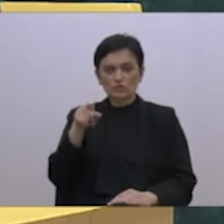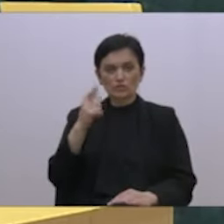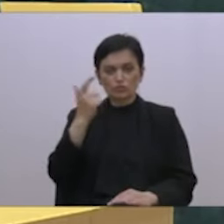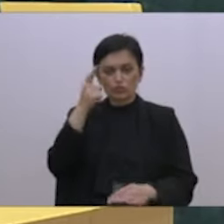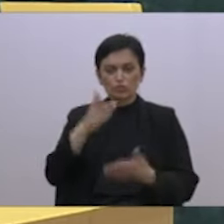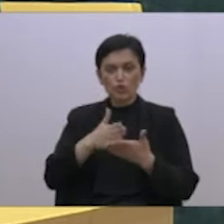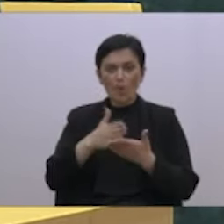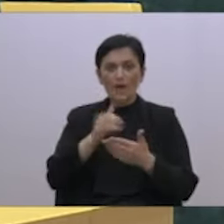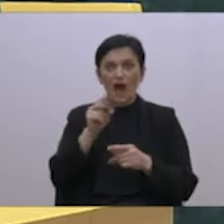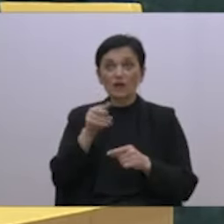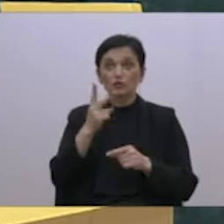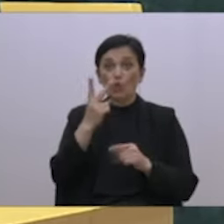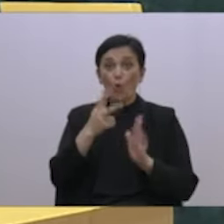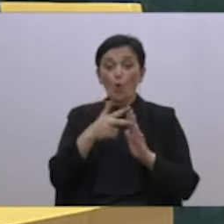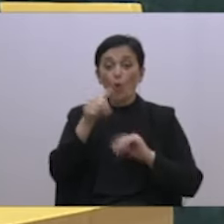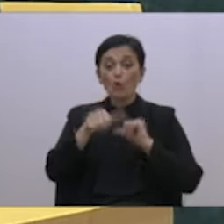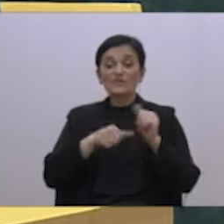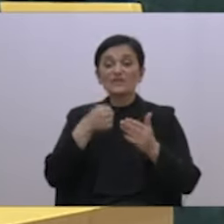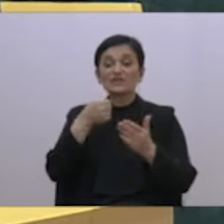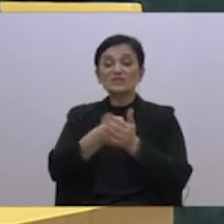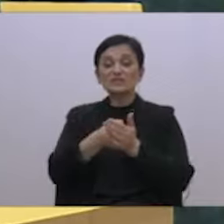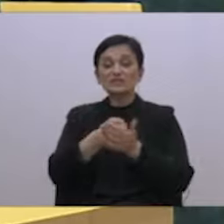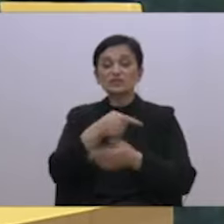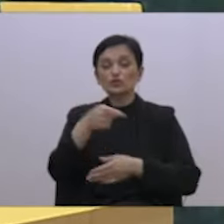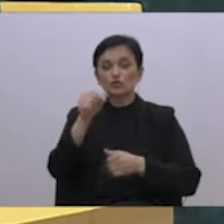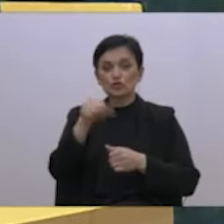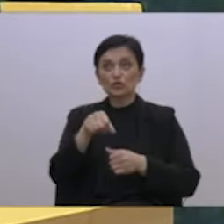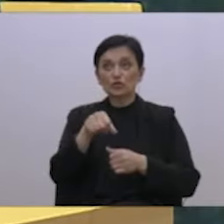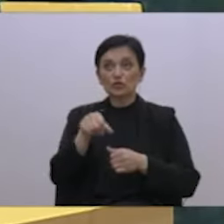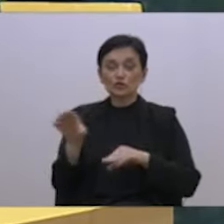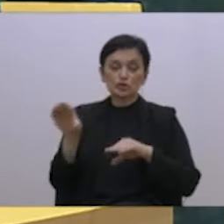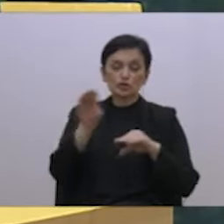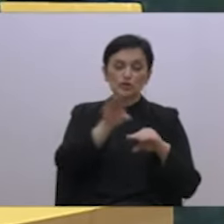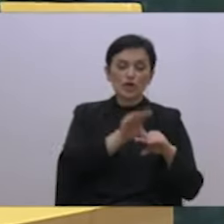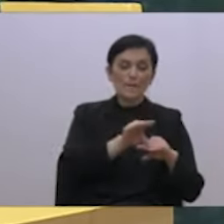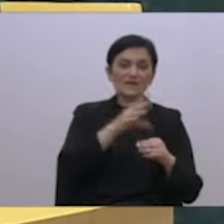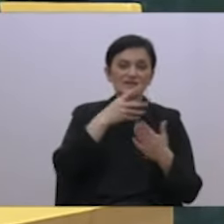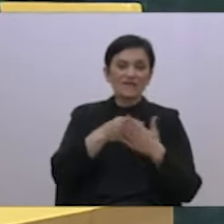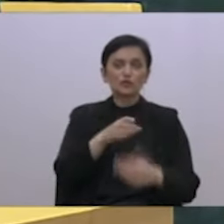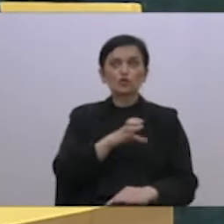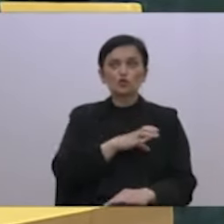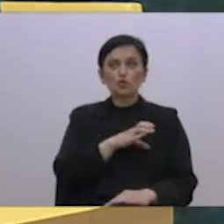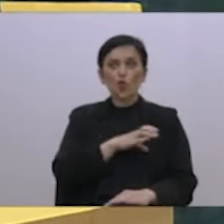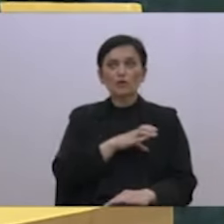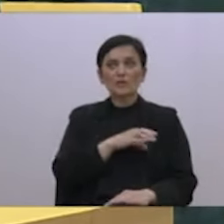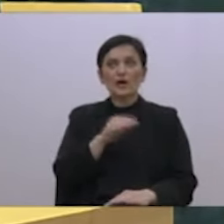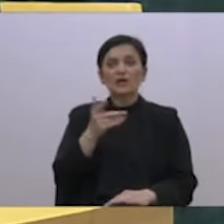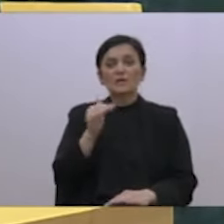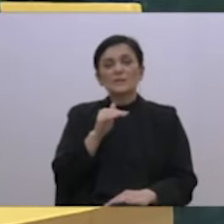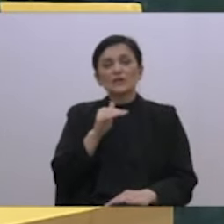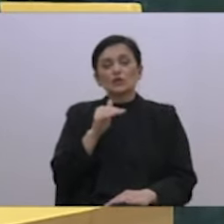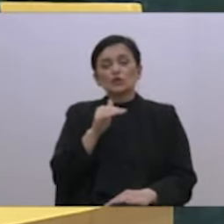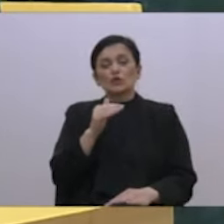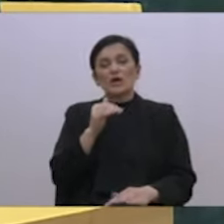აქტივებს, 2028 წლამდე შეუძლია შემოიტანოს აქ თავისი ქონება, ეს ფიზიკური აქტივი